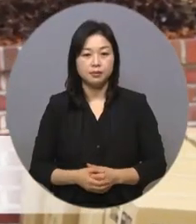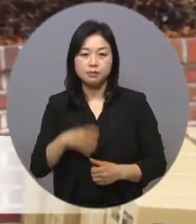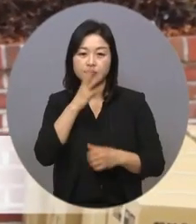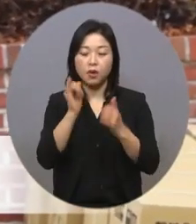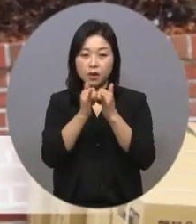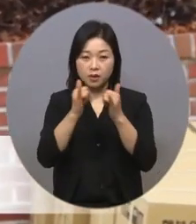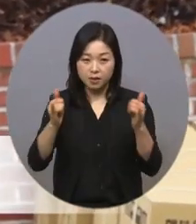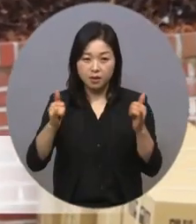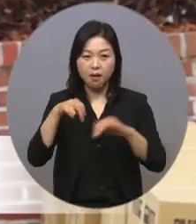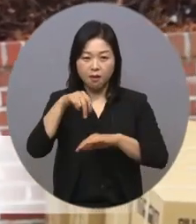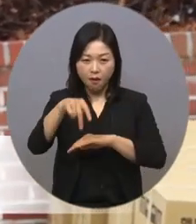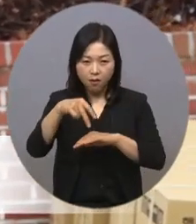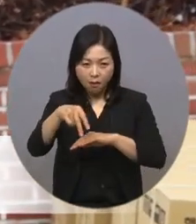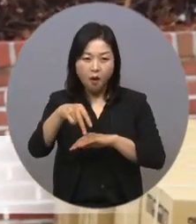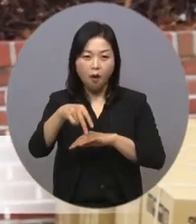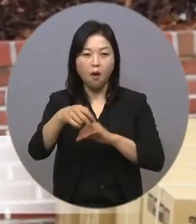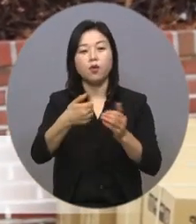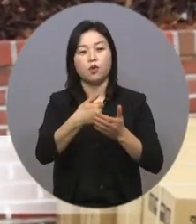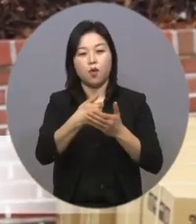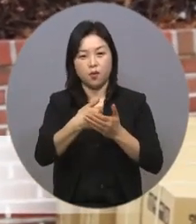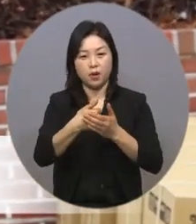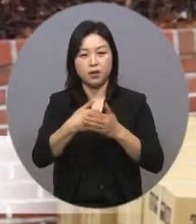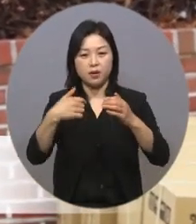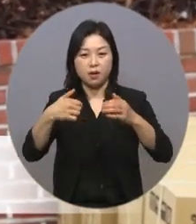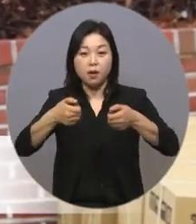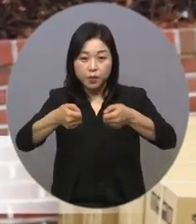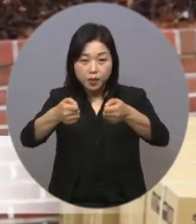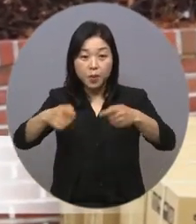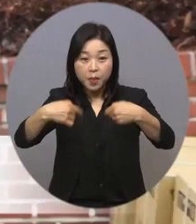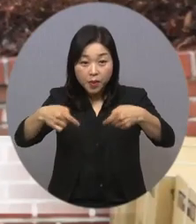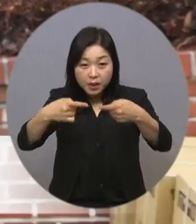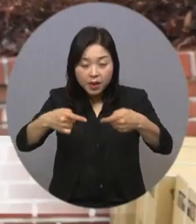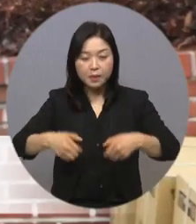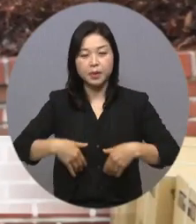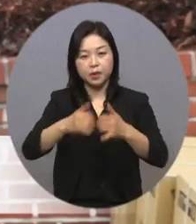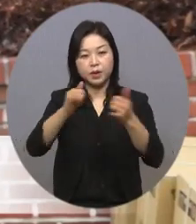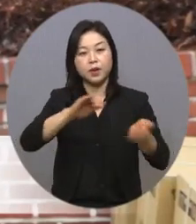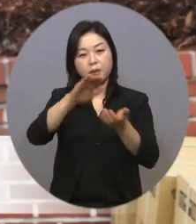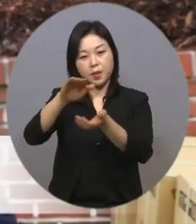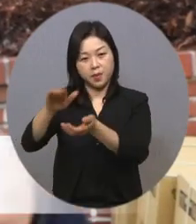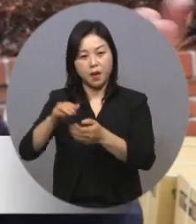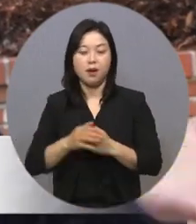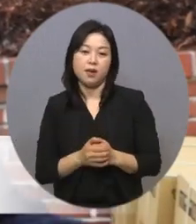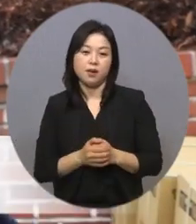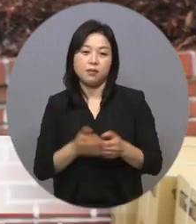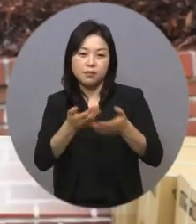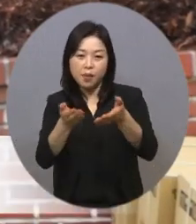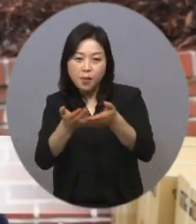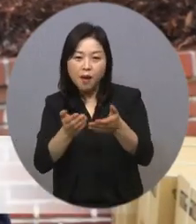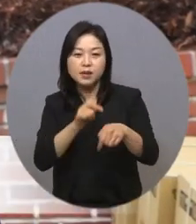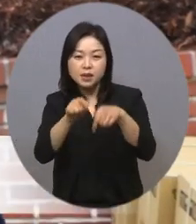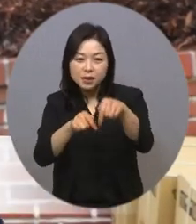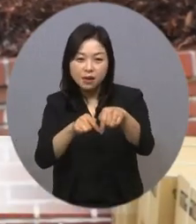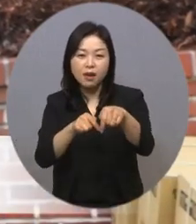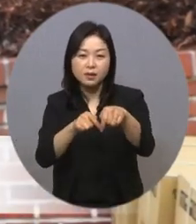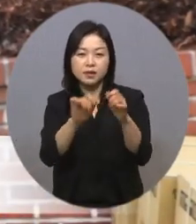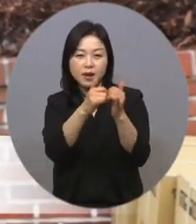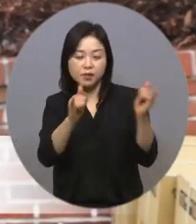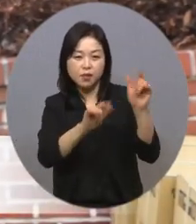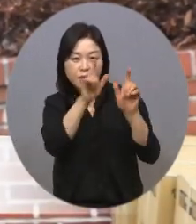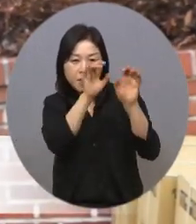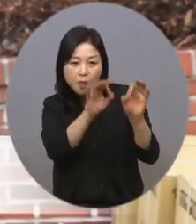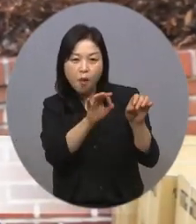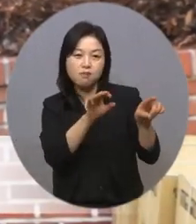보행 보조기 받아가지고 필요하신 분들에게 전달해드리려고 받아가고 있습니다. 또 이런 나눔 실천해 주시는 분들이 많다는 거에 마음